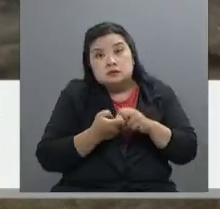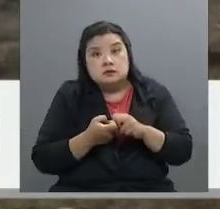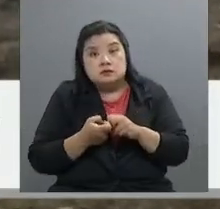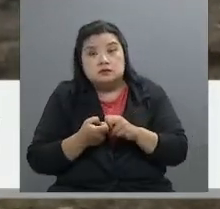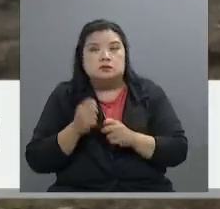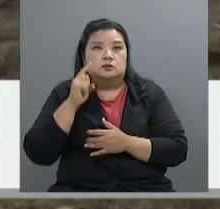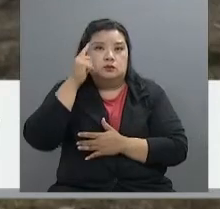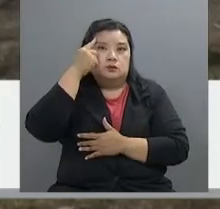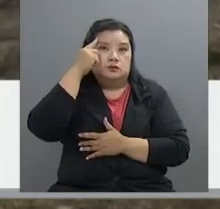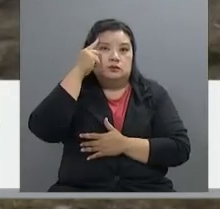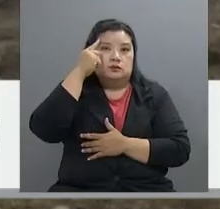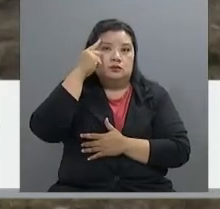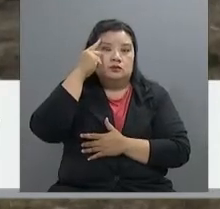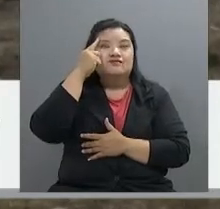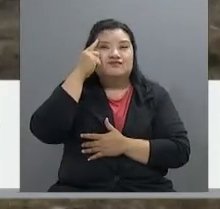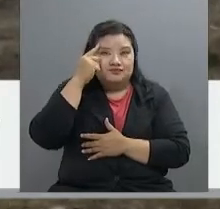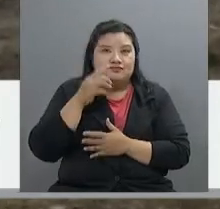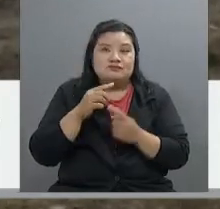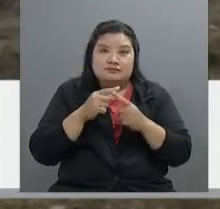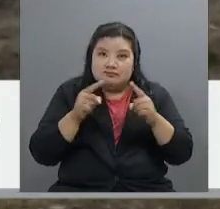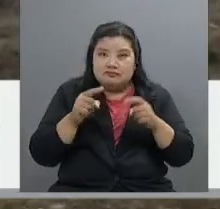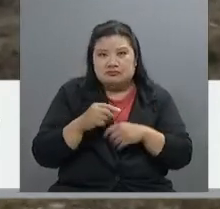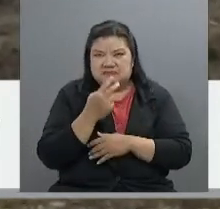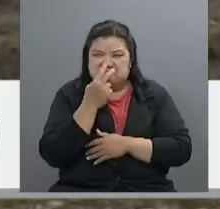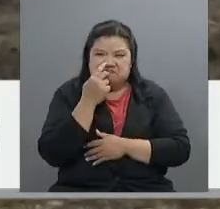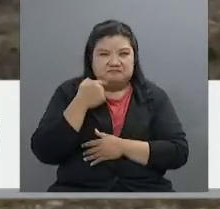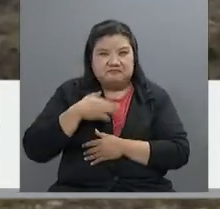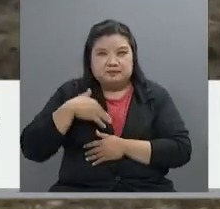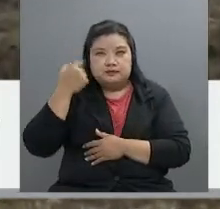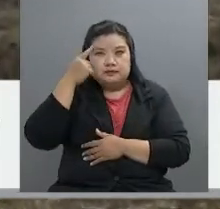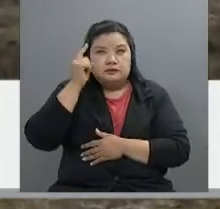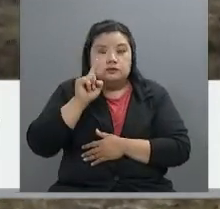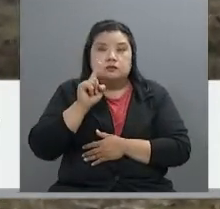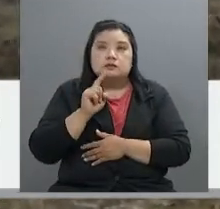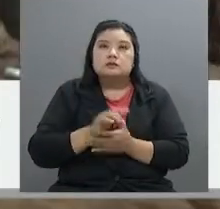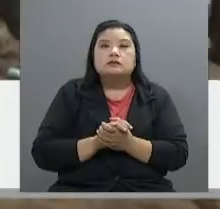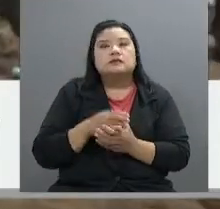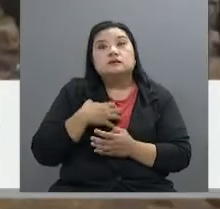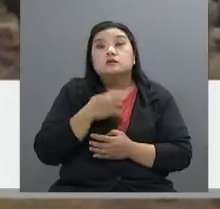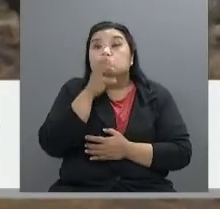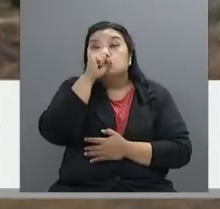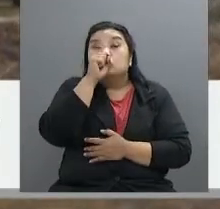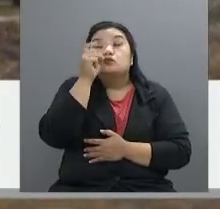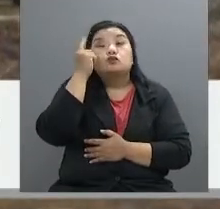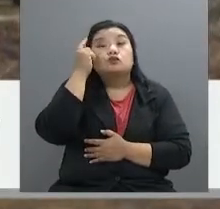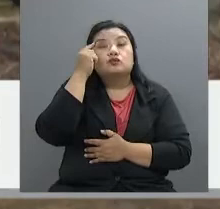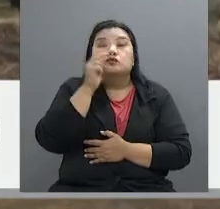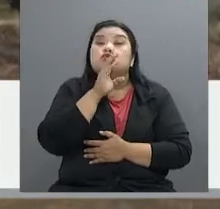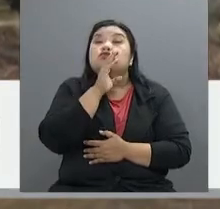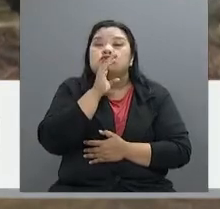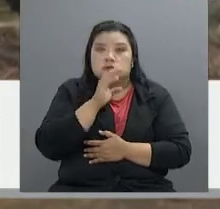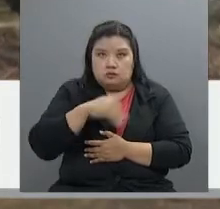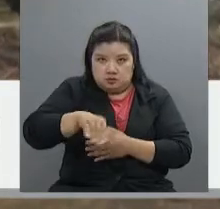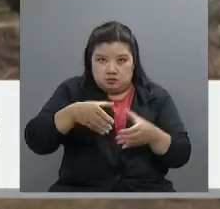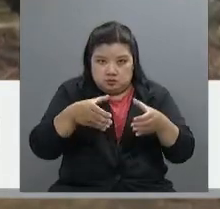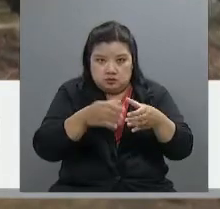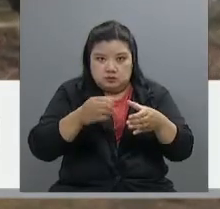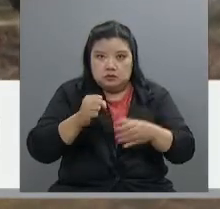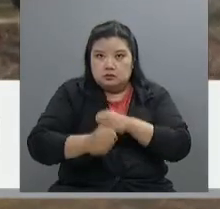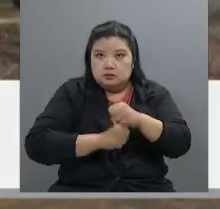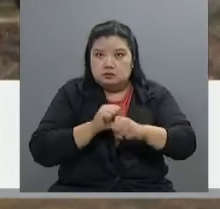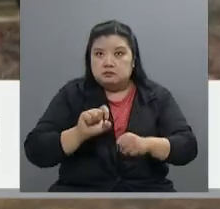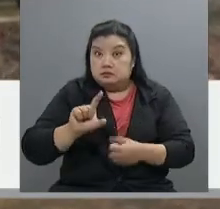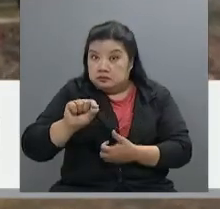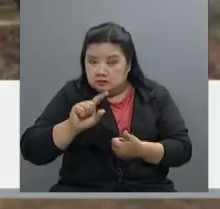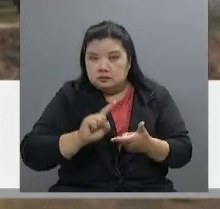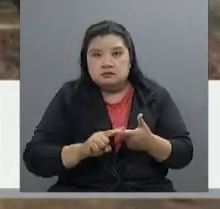บางคนมองในแง่ร้ายค่ะบอกว่าลองคิดดูว่าถ้าหากคนหนุ่มสกันเหล่านี้ที่มีทักษะด้านการใช้อาวุธ